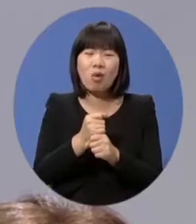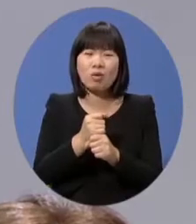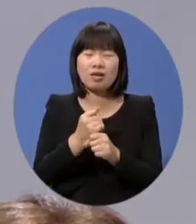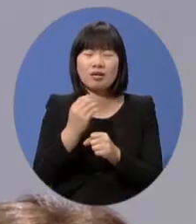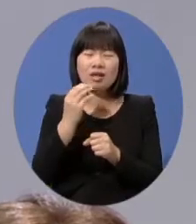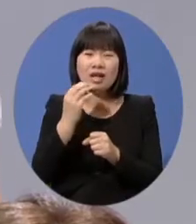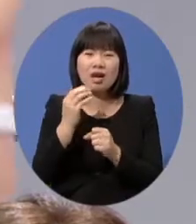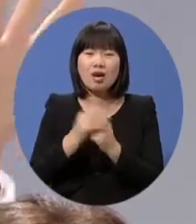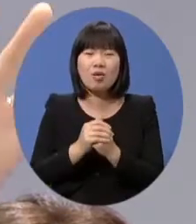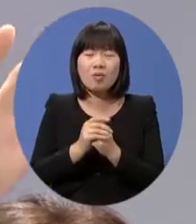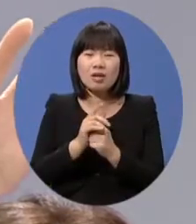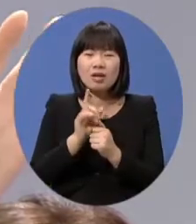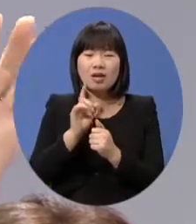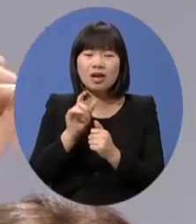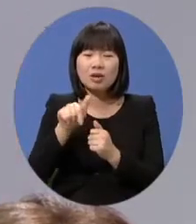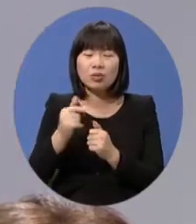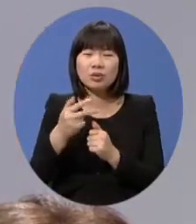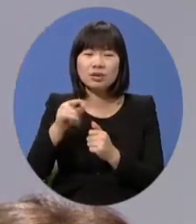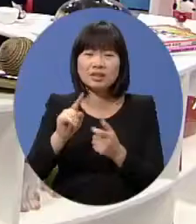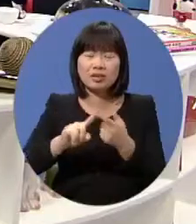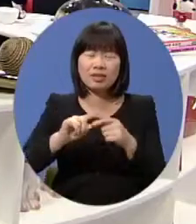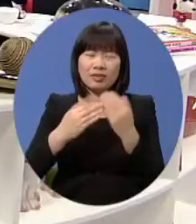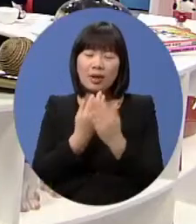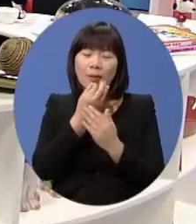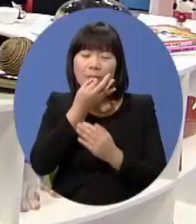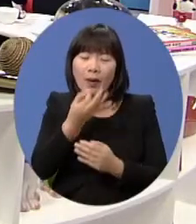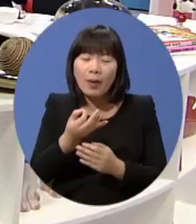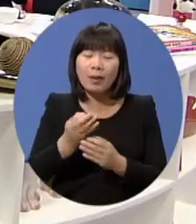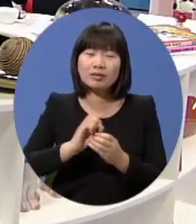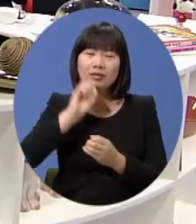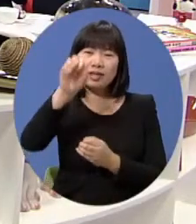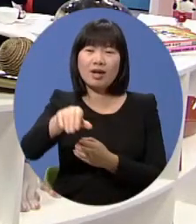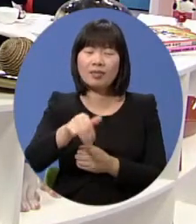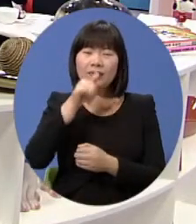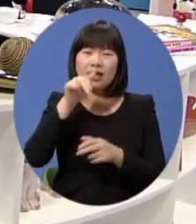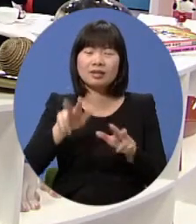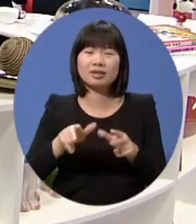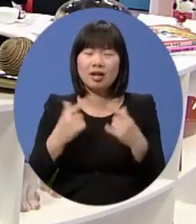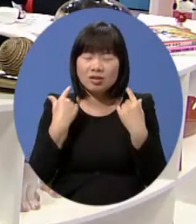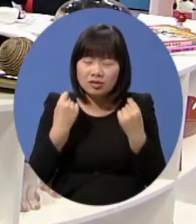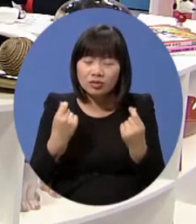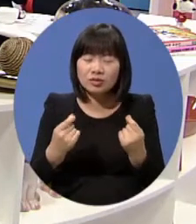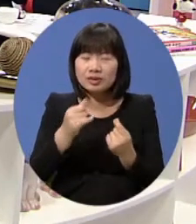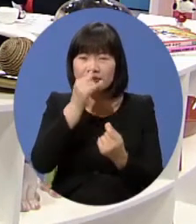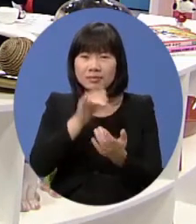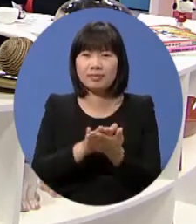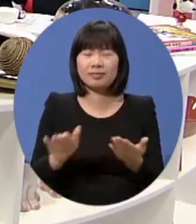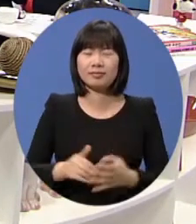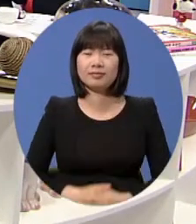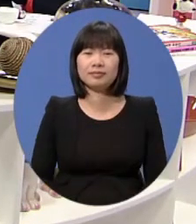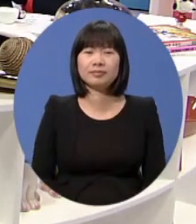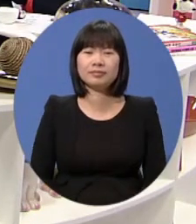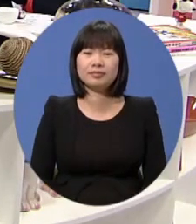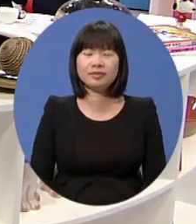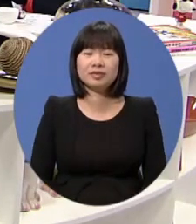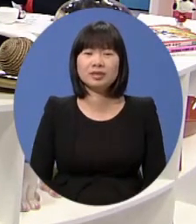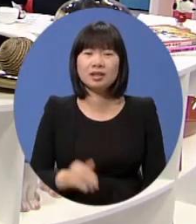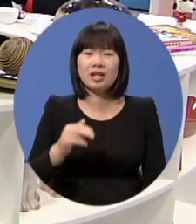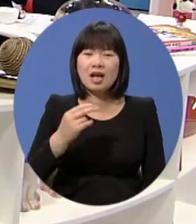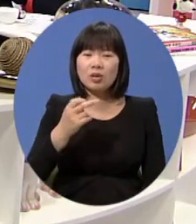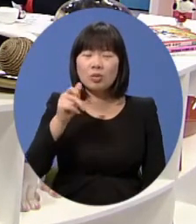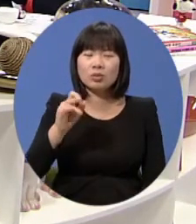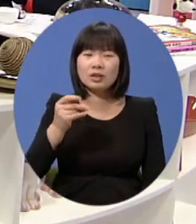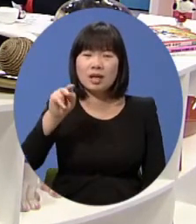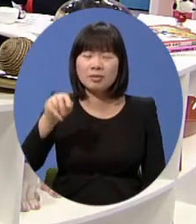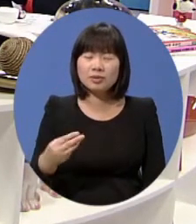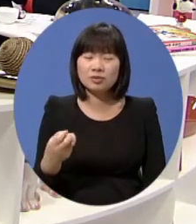다 이렇게 잡아가 다 던져버리는 거예요. 네. 지금까지도 그런 이제 현상을 하고 있는데 뭐 생콩나물, 생콩